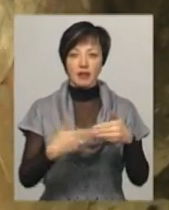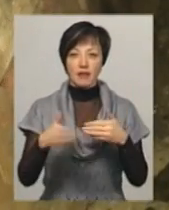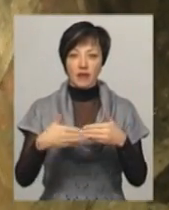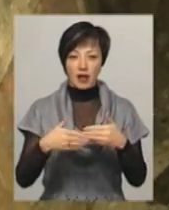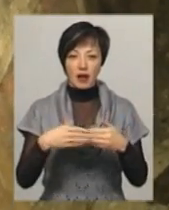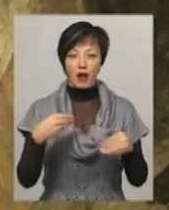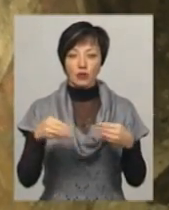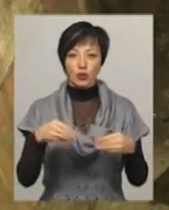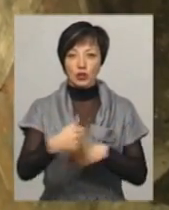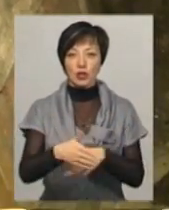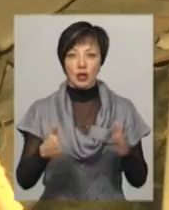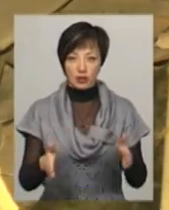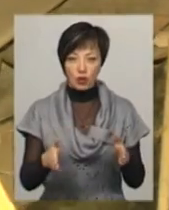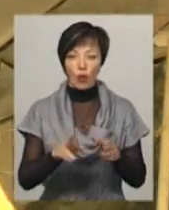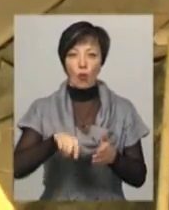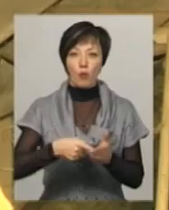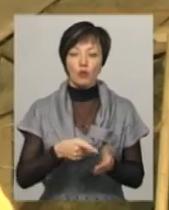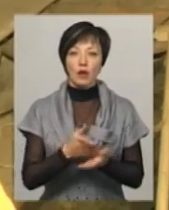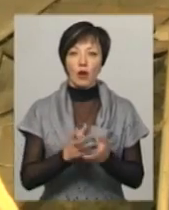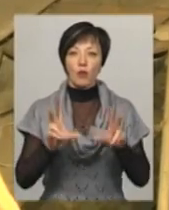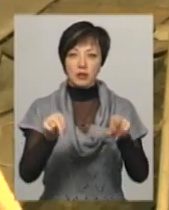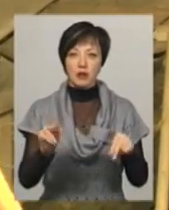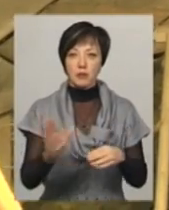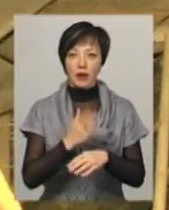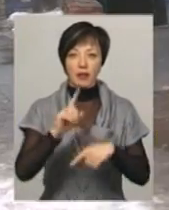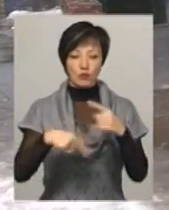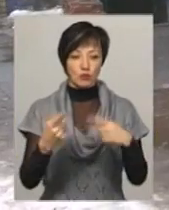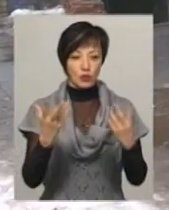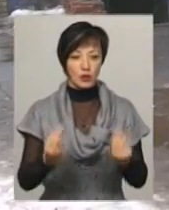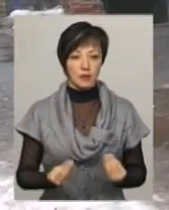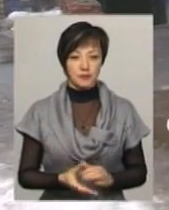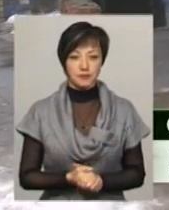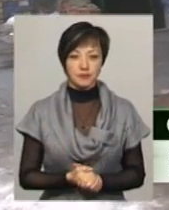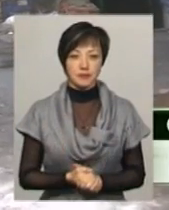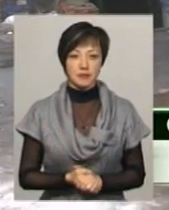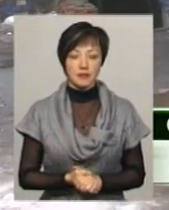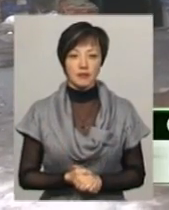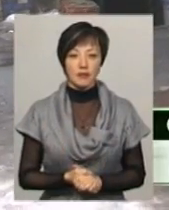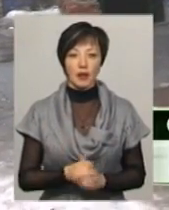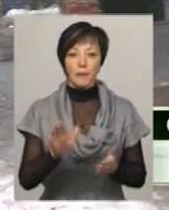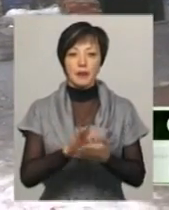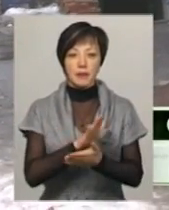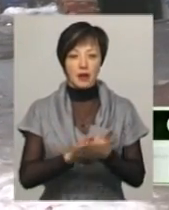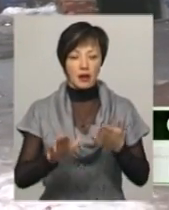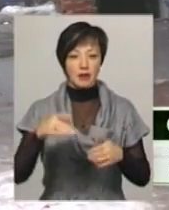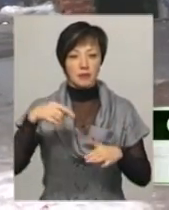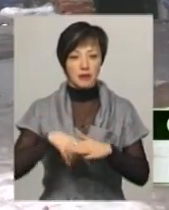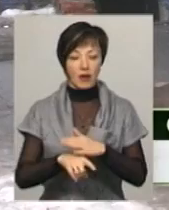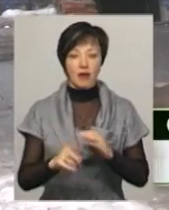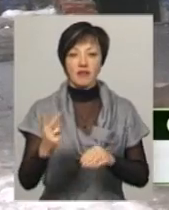картонні ящики, толь та скловату комунальники обіцяють прибрати наступного дня. Прибирання підвалів ми здійснюємо два рази в